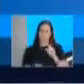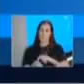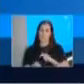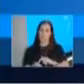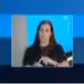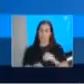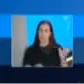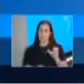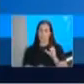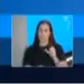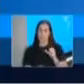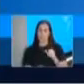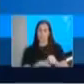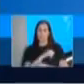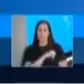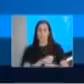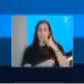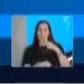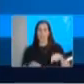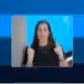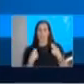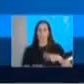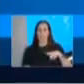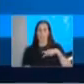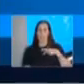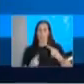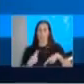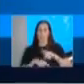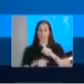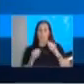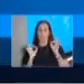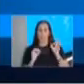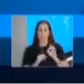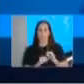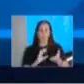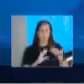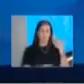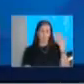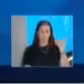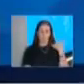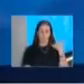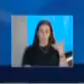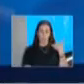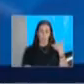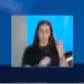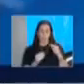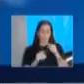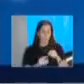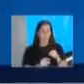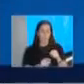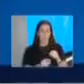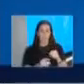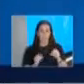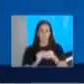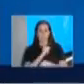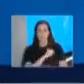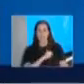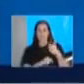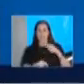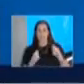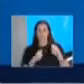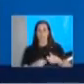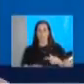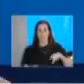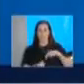הזמן למנות סגן שר חינוך שאחראי על החינוך הבלתי פורמלי. בעבר היה את הדבר הזה בסגן שר חינוך